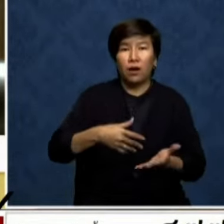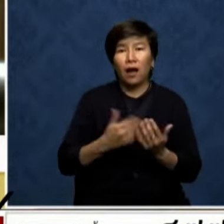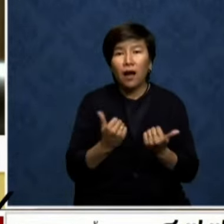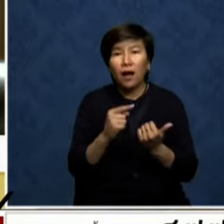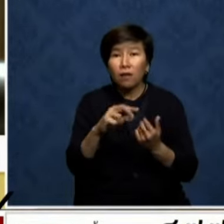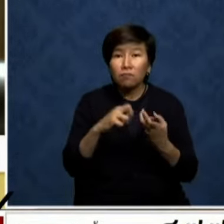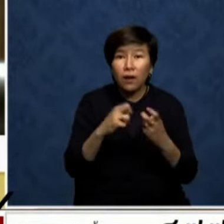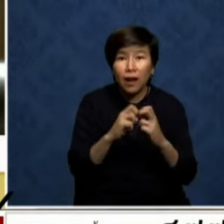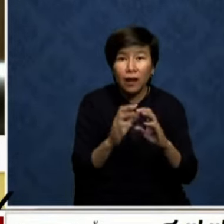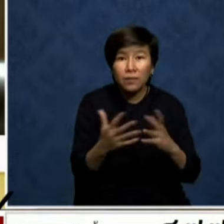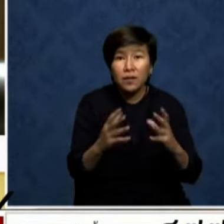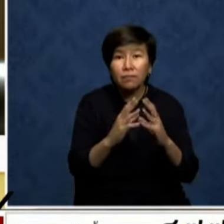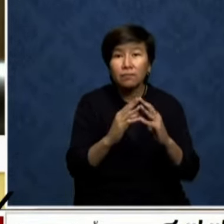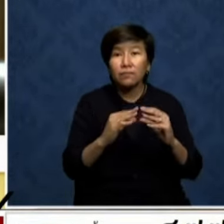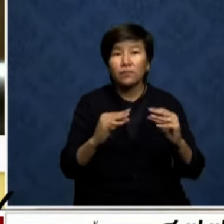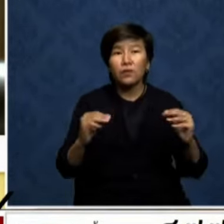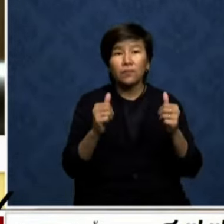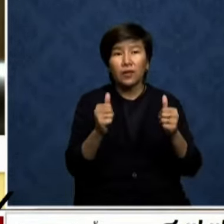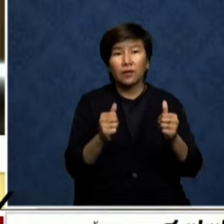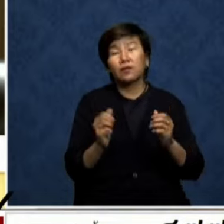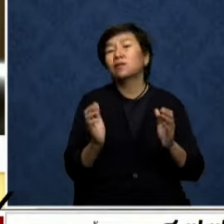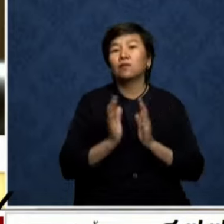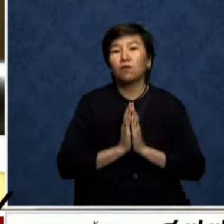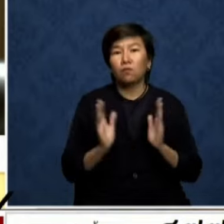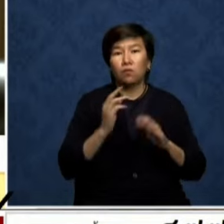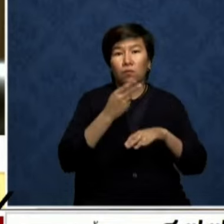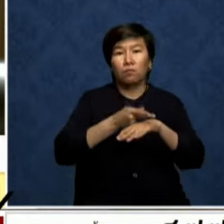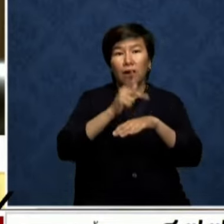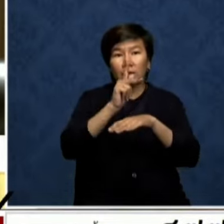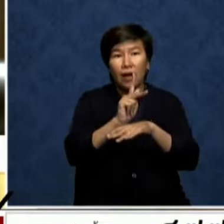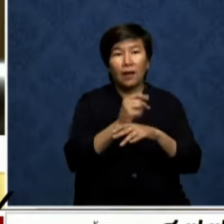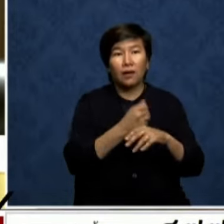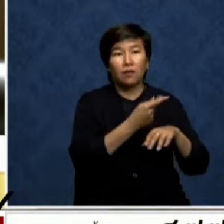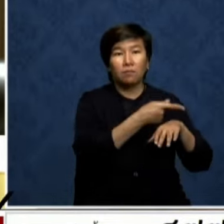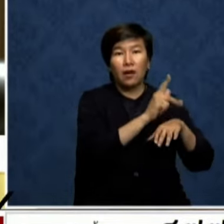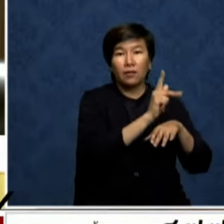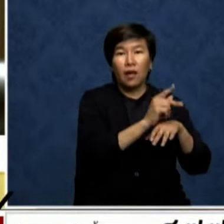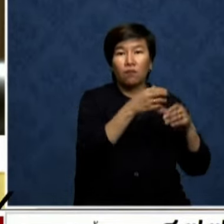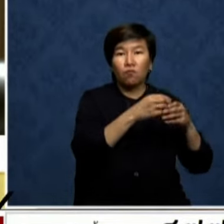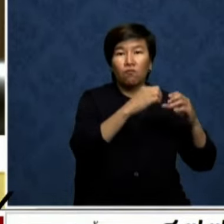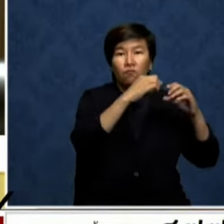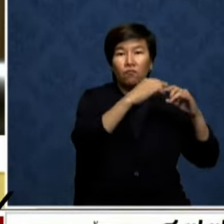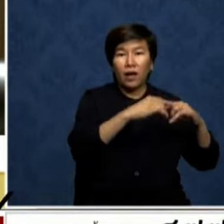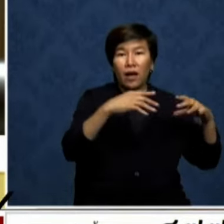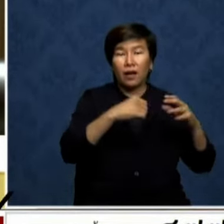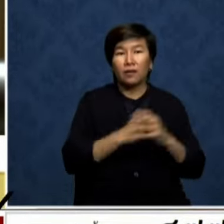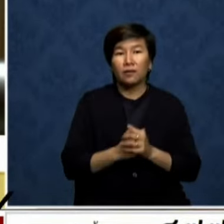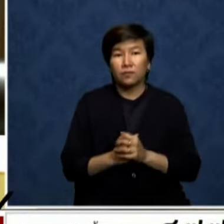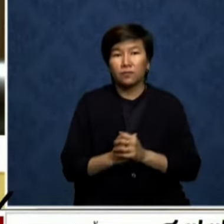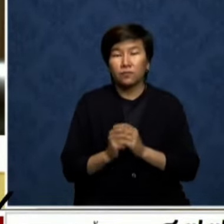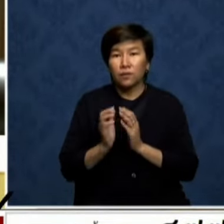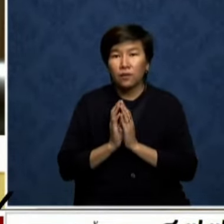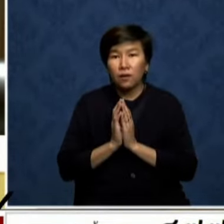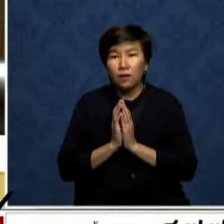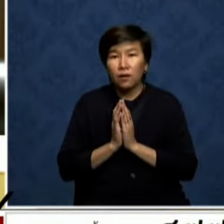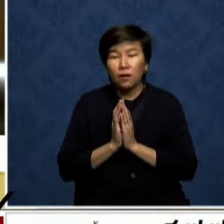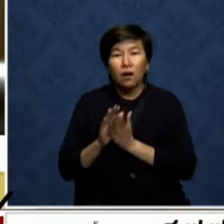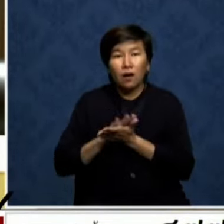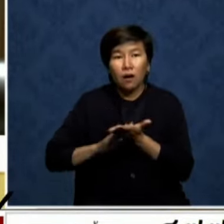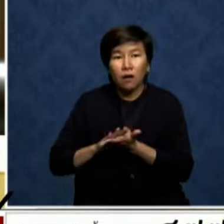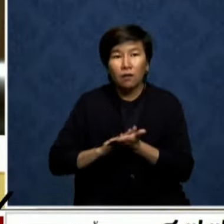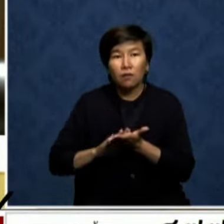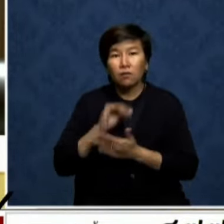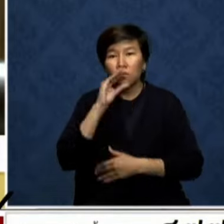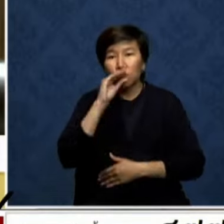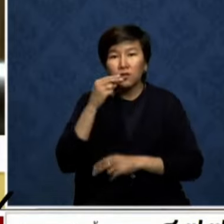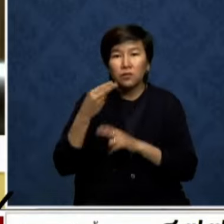แล้วก็ขอขบคุณท่ประทานขอบคุณท่านประทานวิธฝ่ายค้านนะครับขอภัยท่านนัฐวุธด้วยที่ก็ผมตอง